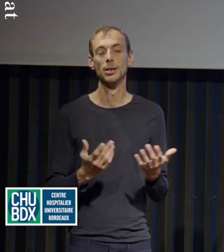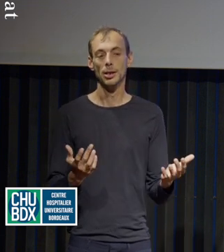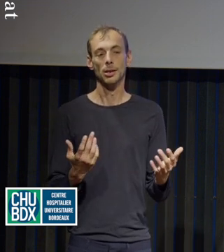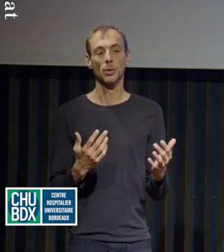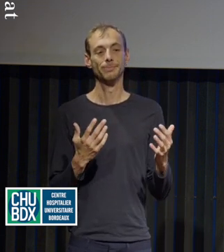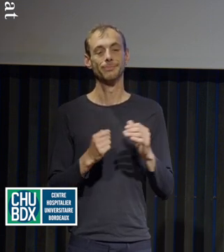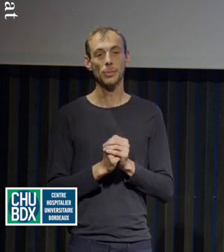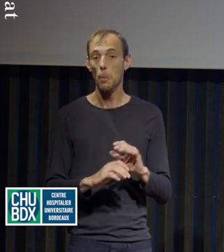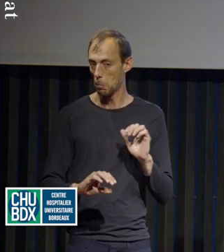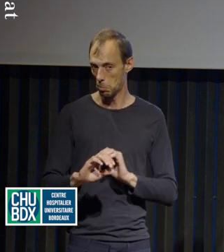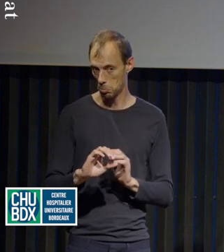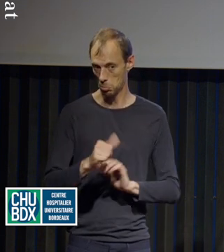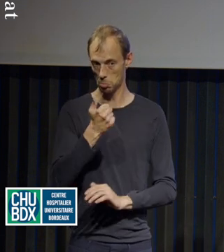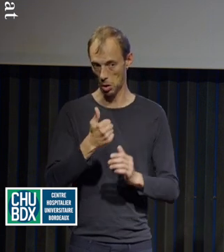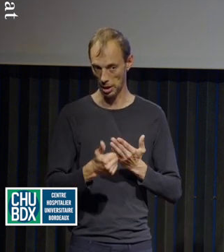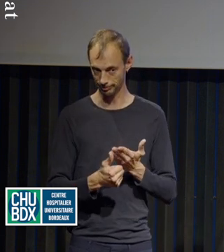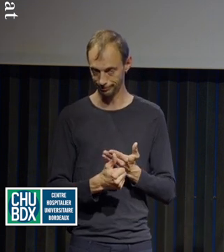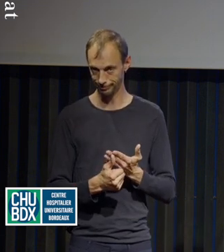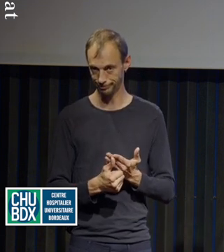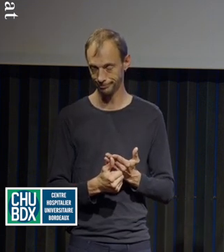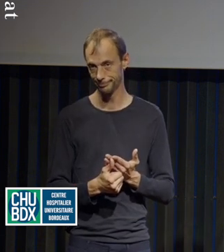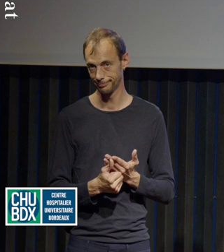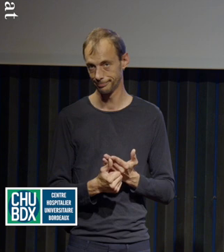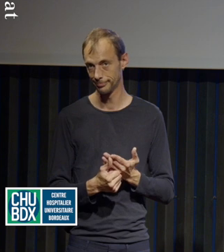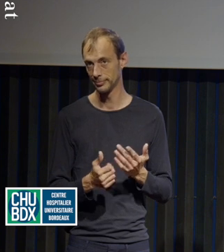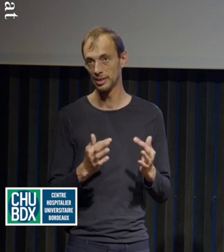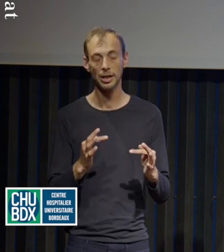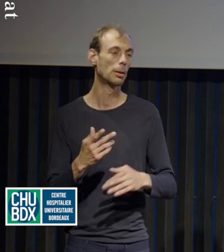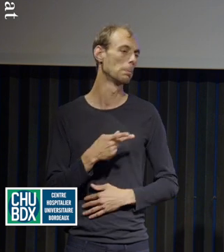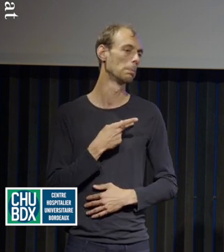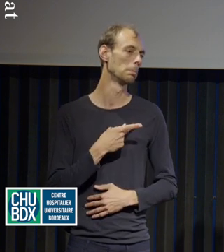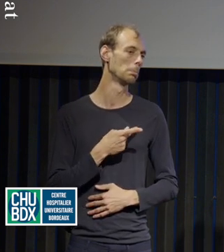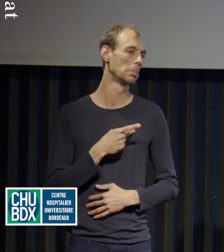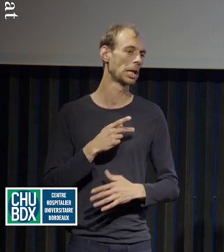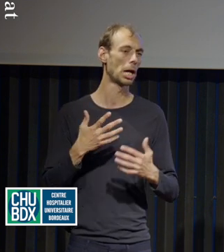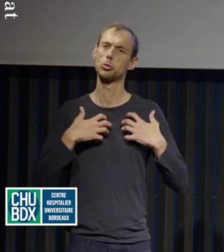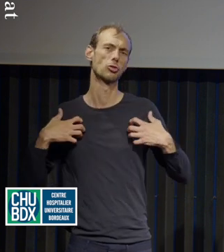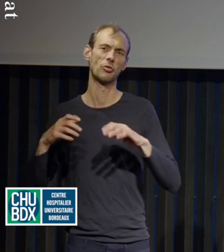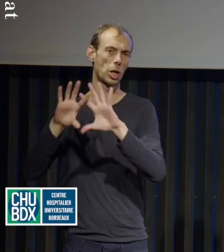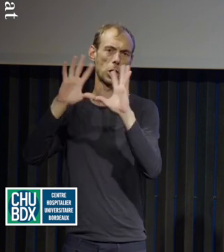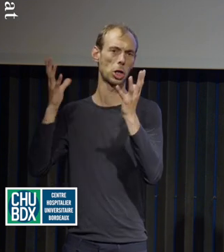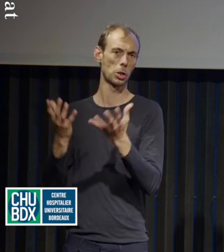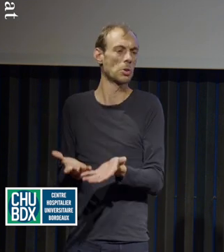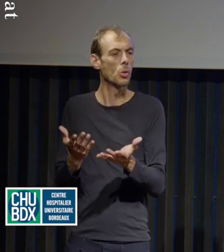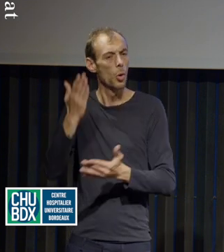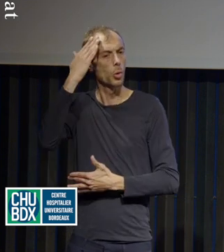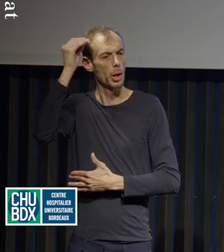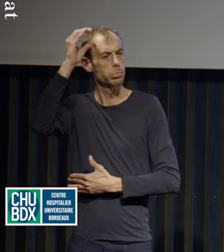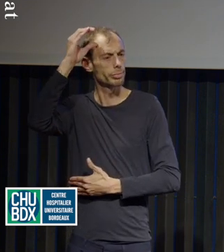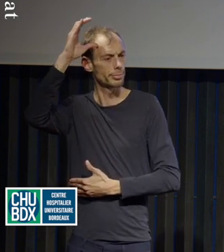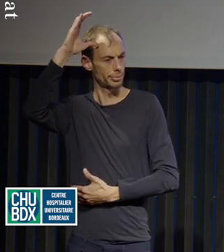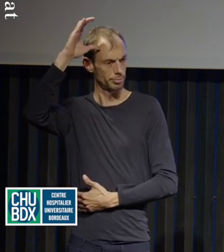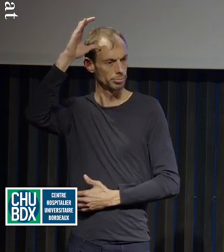que les connaissances sur le plan médical, sur le plan scientifique, ont amené ces dernières années un changement